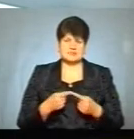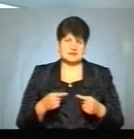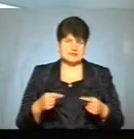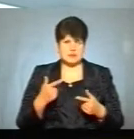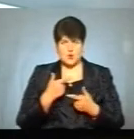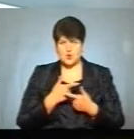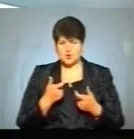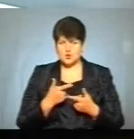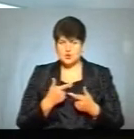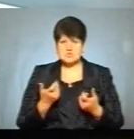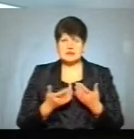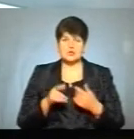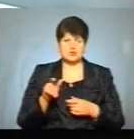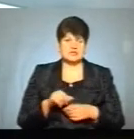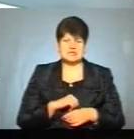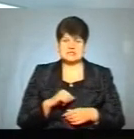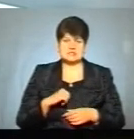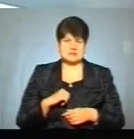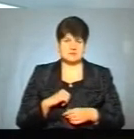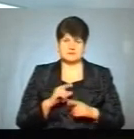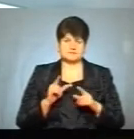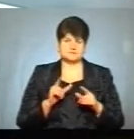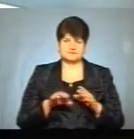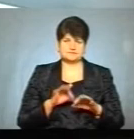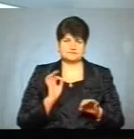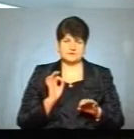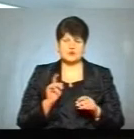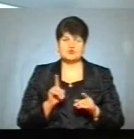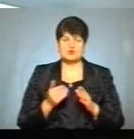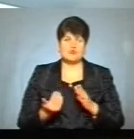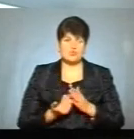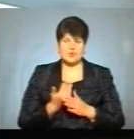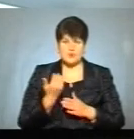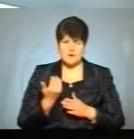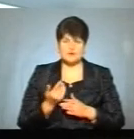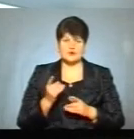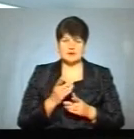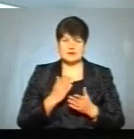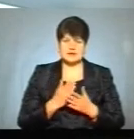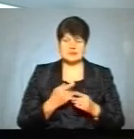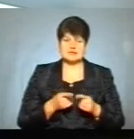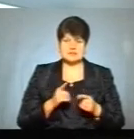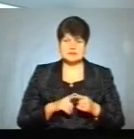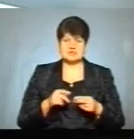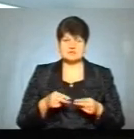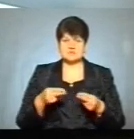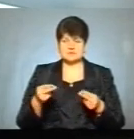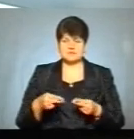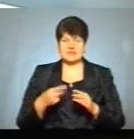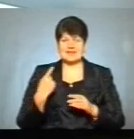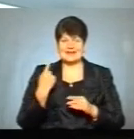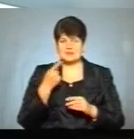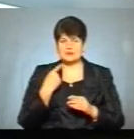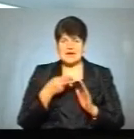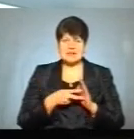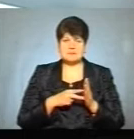оголошення, але людина сама вибирає. Ну, крім того, що нового при запровадженні функції кар'єрного радника, це у нас укладається індивідуальний план